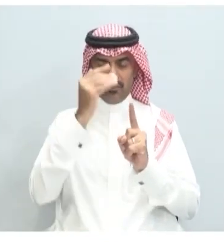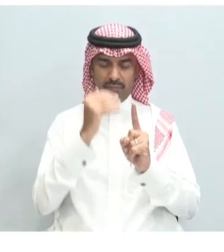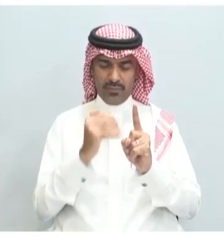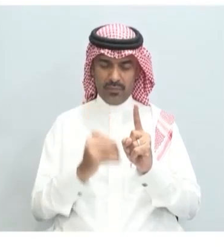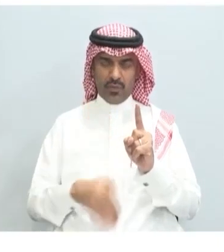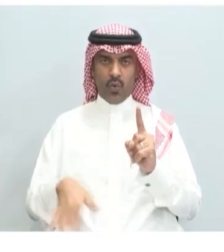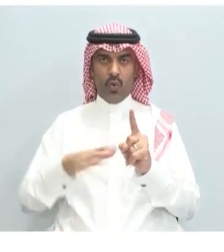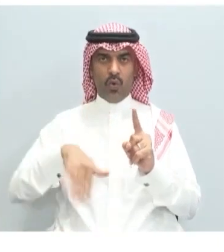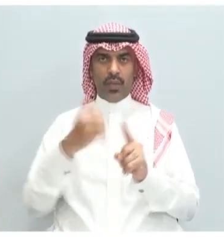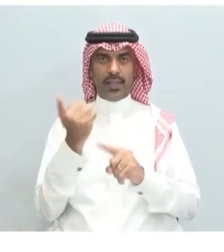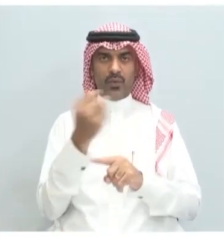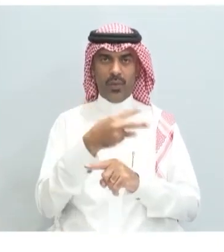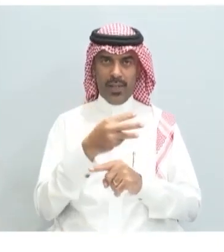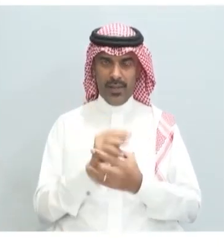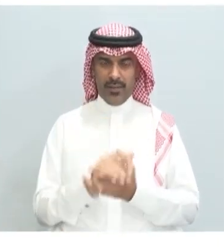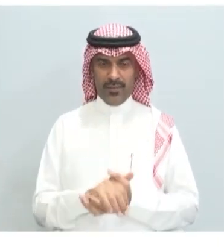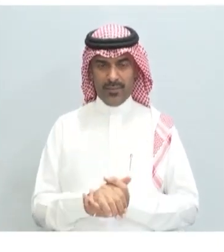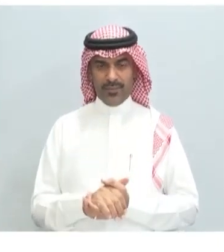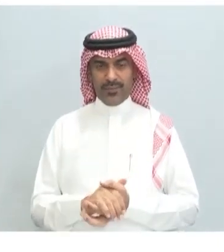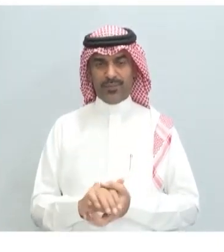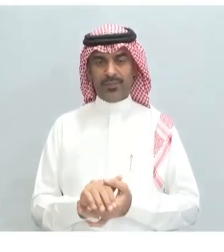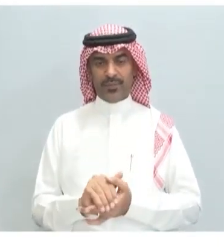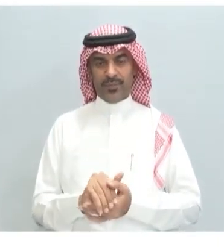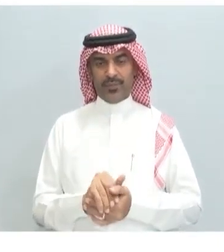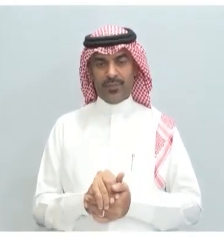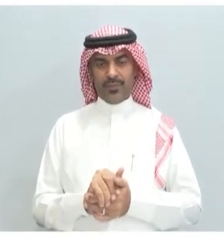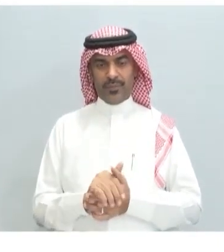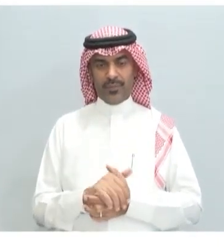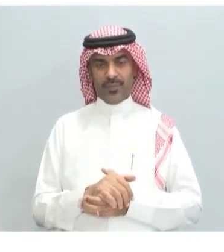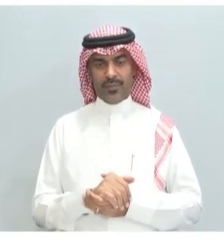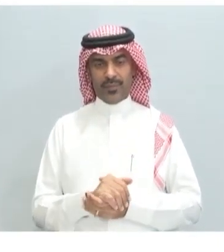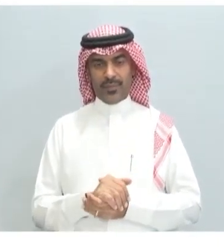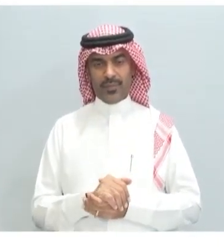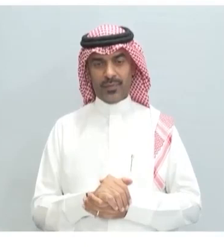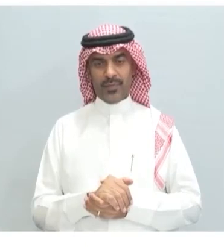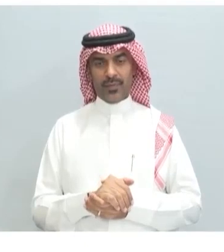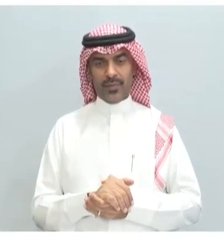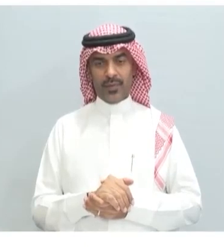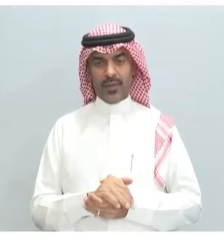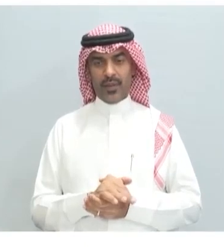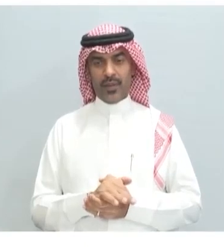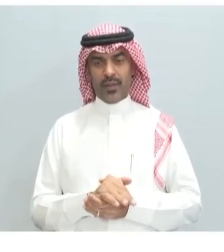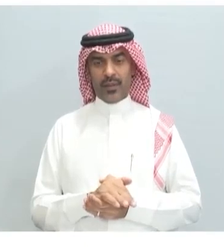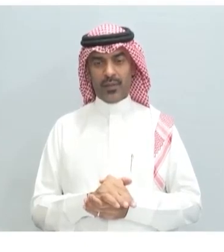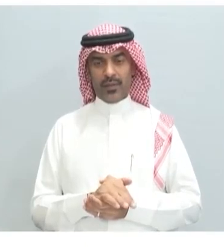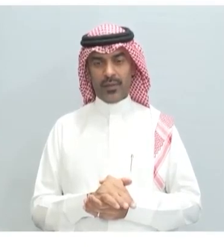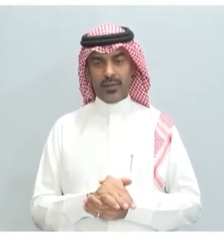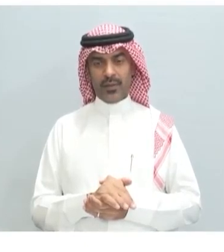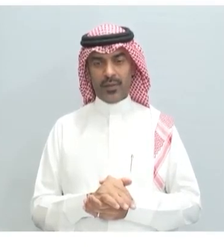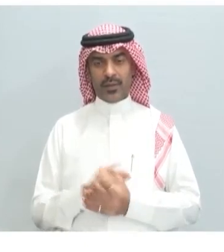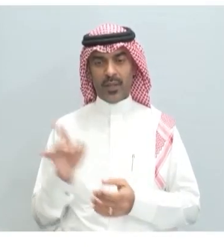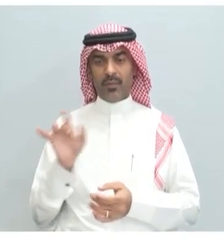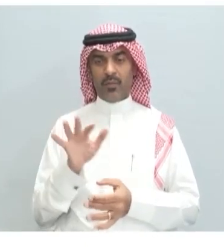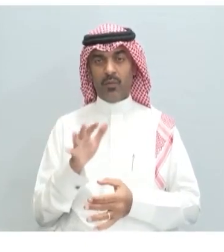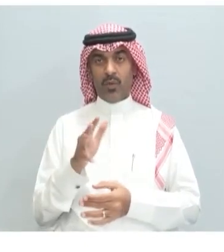في الدرس السابق ويطلعلي 36 خيار طيب هل ممكن واحد من الخيارات الان